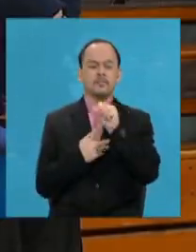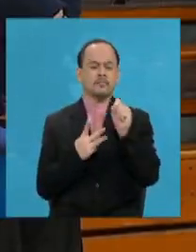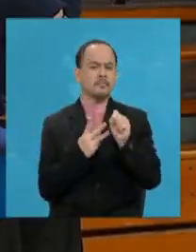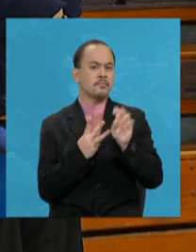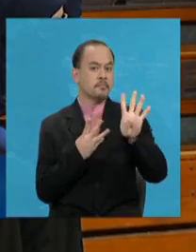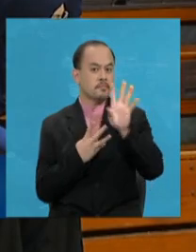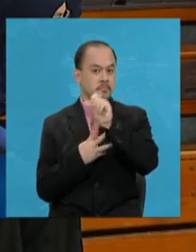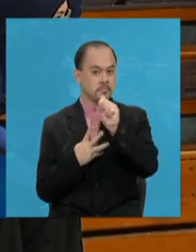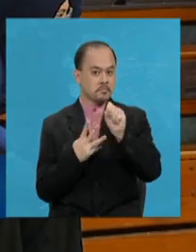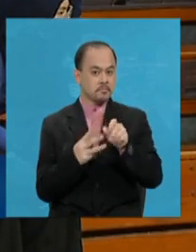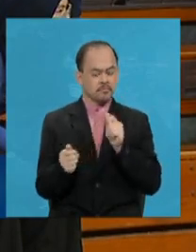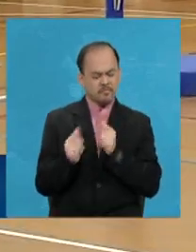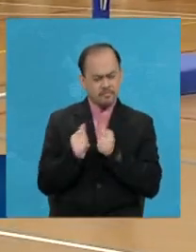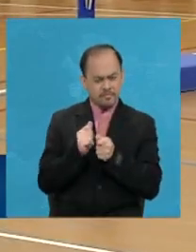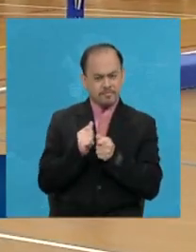perlawanan